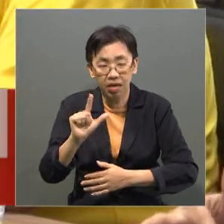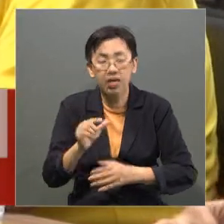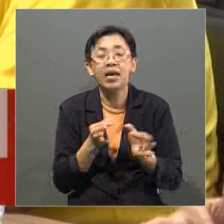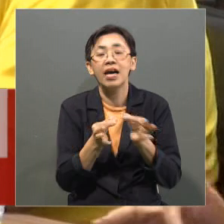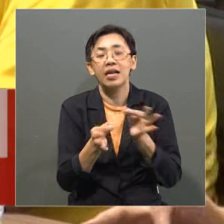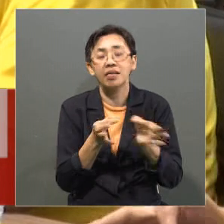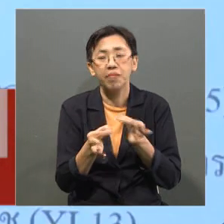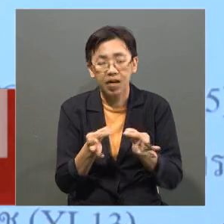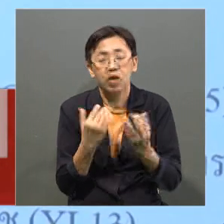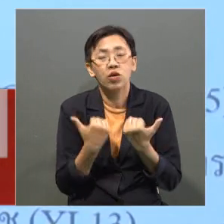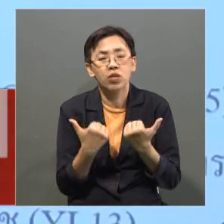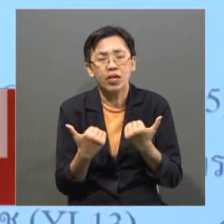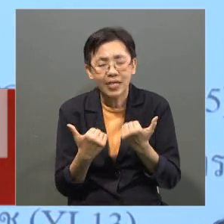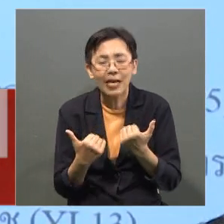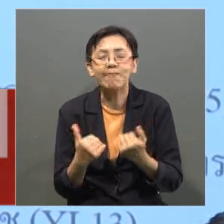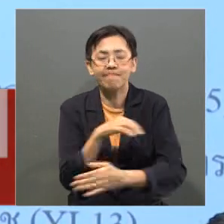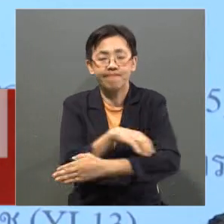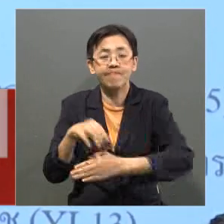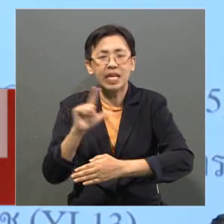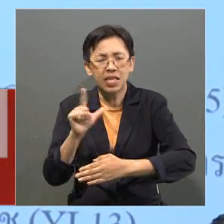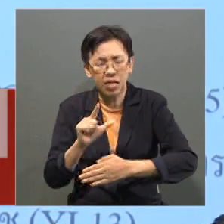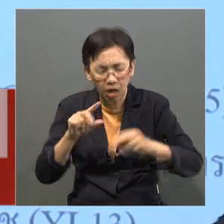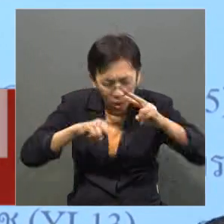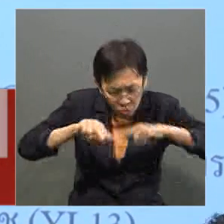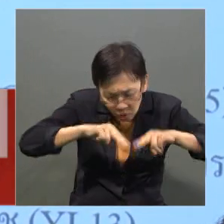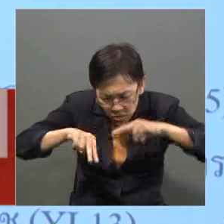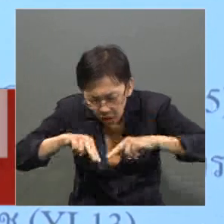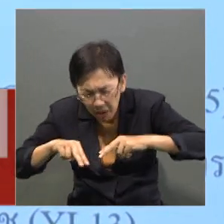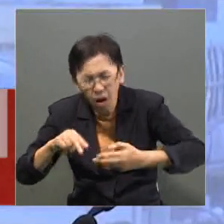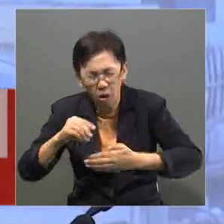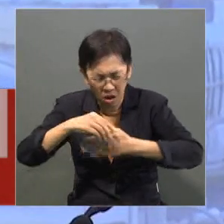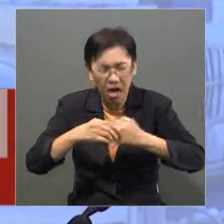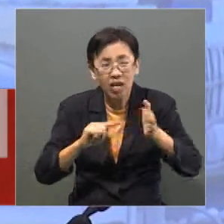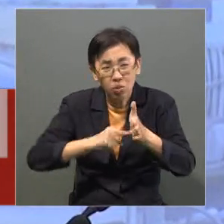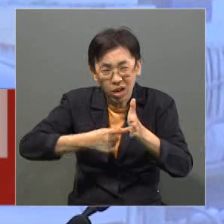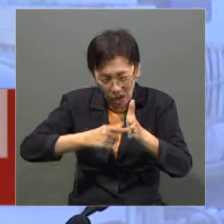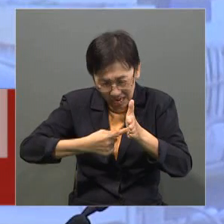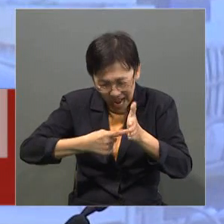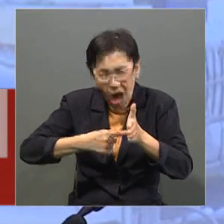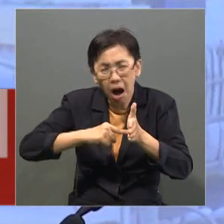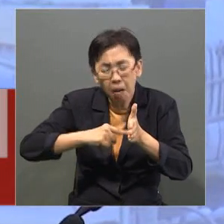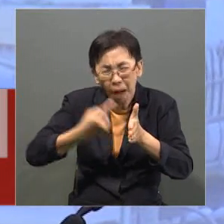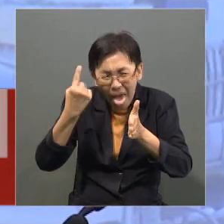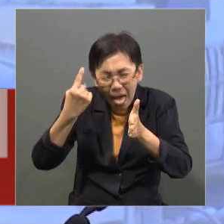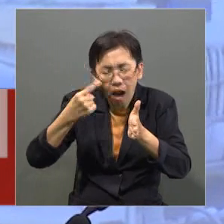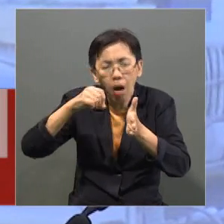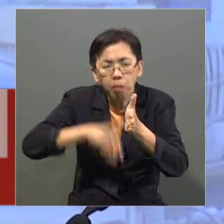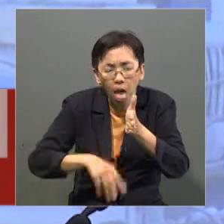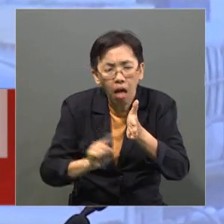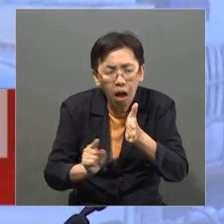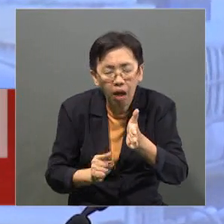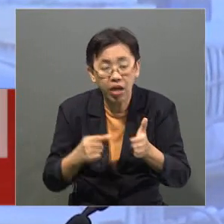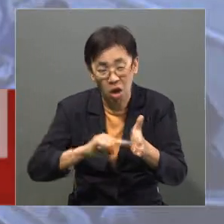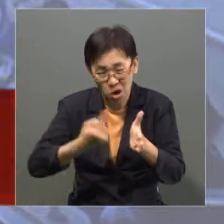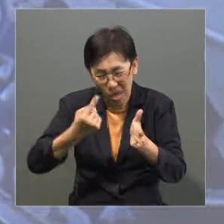ชี้แจงนะครับว่าตอนนี้อยู่ระหว่างการตรวจสอบหาสาเหตุโดยมีการส่งน็อตตัวที่มีปัญหานี่แหละไปทดสอบที่ห้องแลบซึ่ง